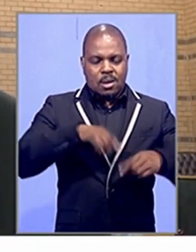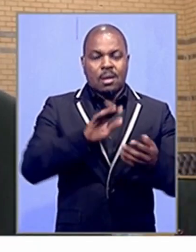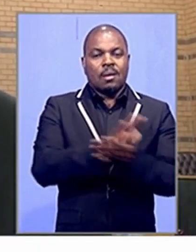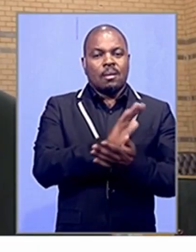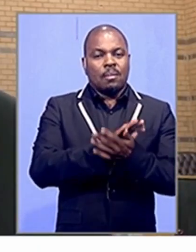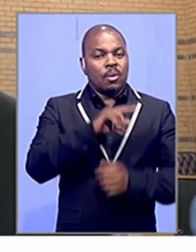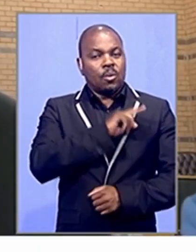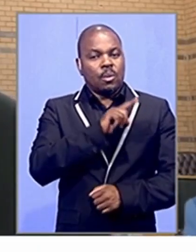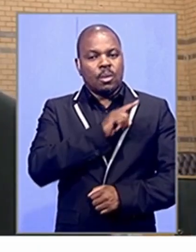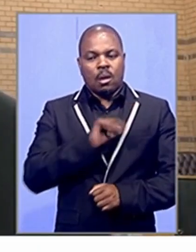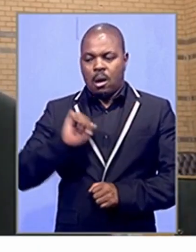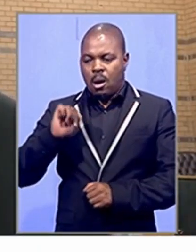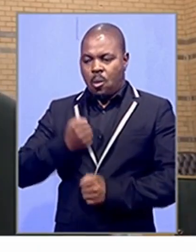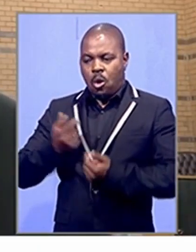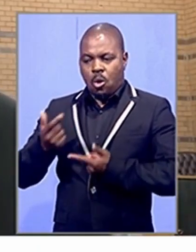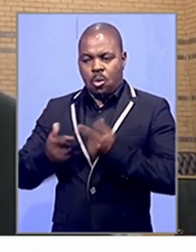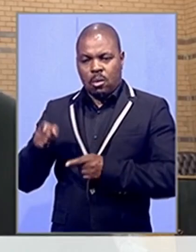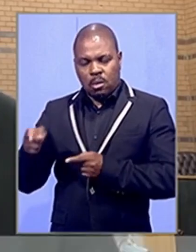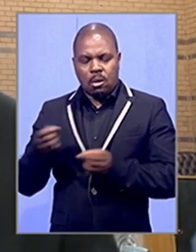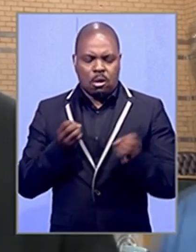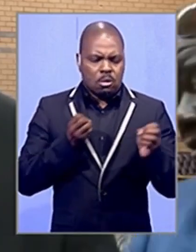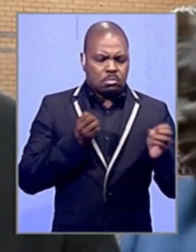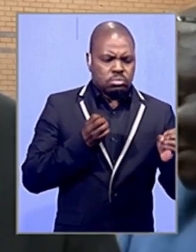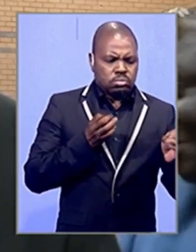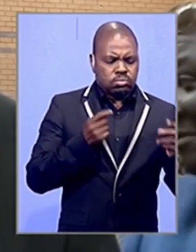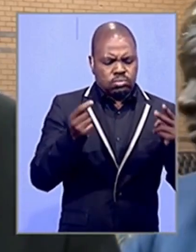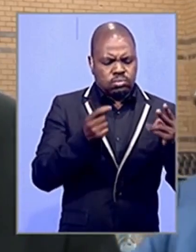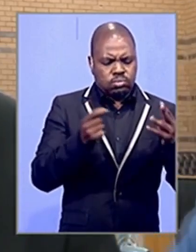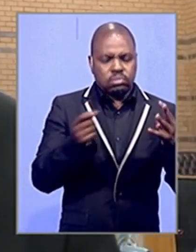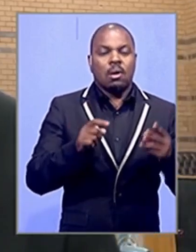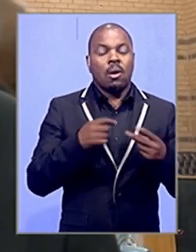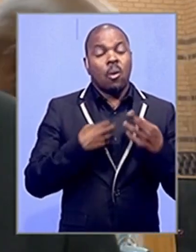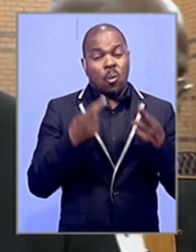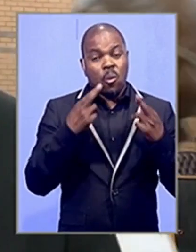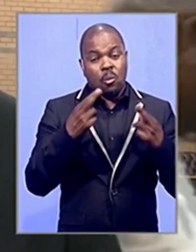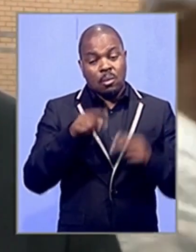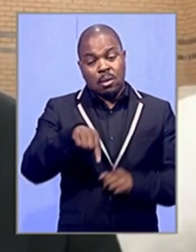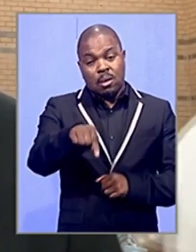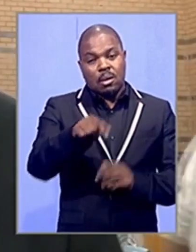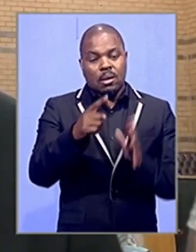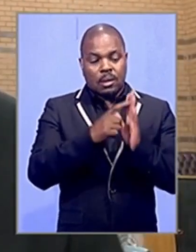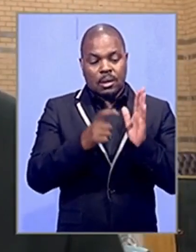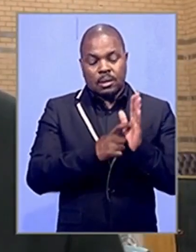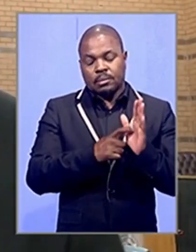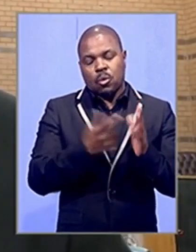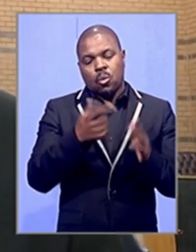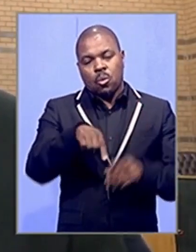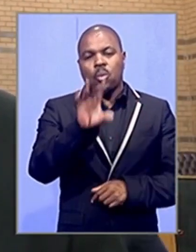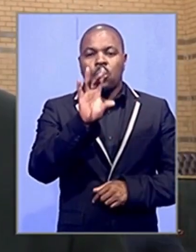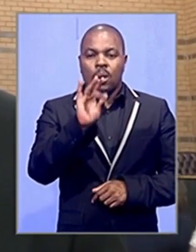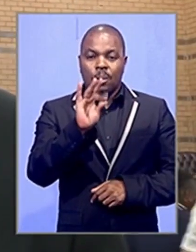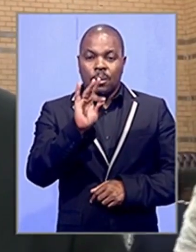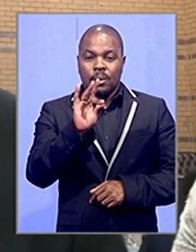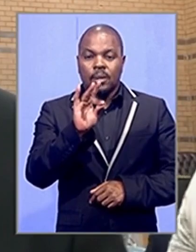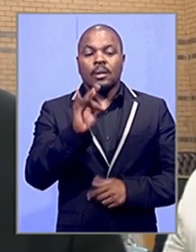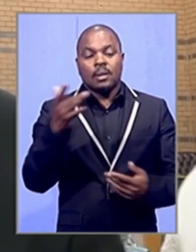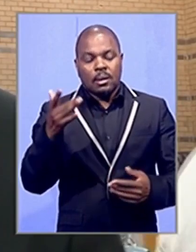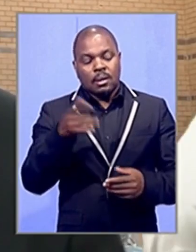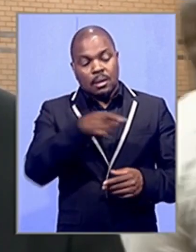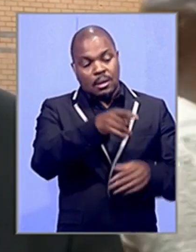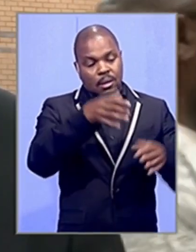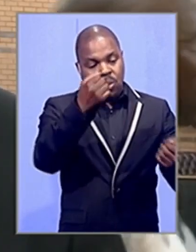tetlebo yeo babueledi ba rona ba e beile mo kgotla ebile re sologetse gore ka letsatsi leo la ka Labobedi Kahlolo e tla bene e